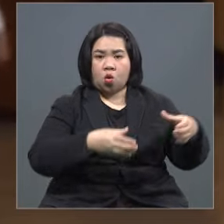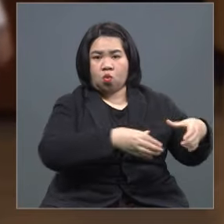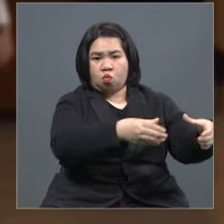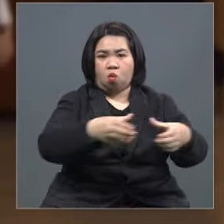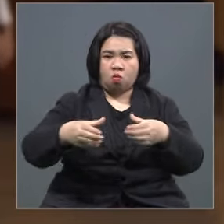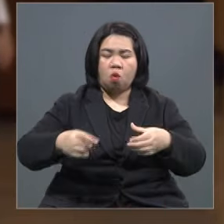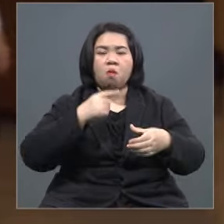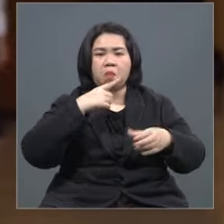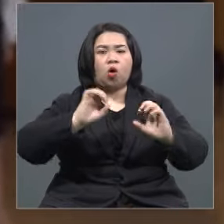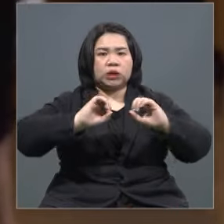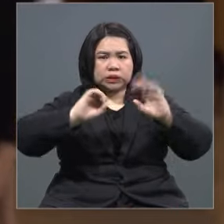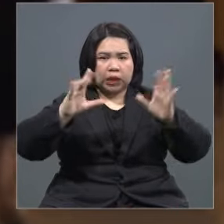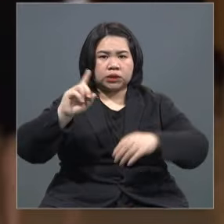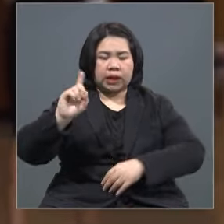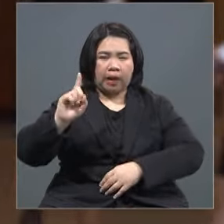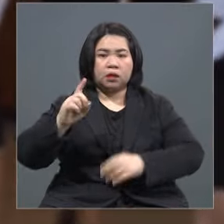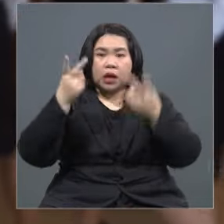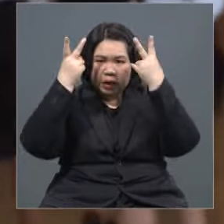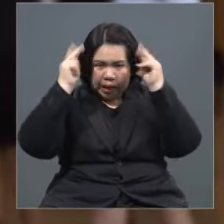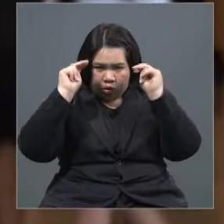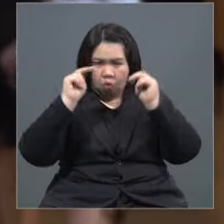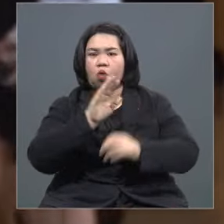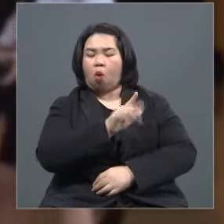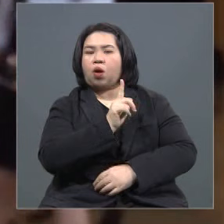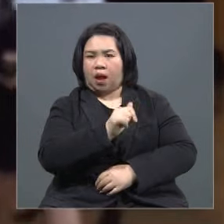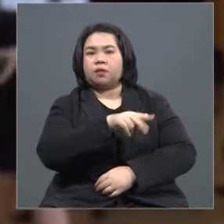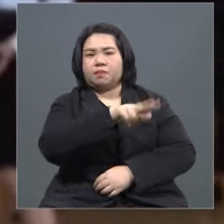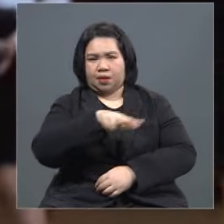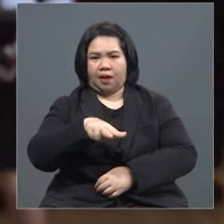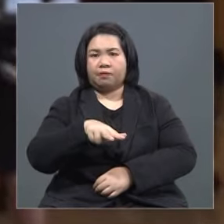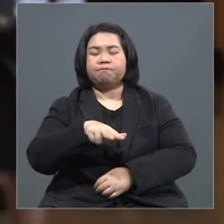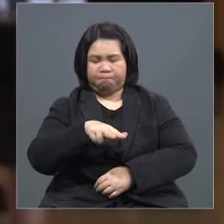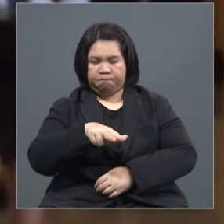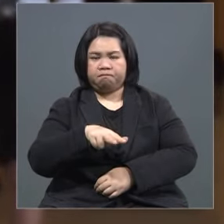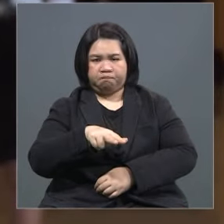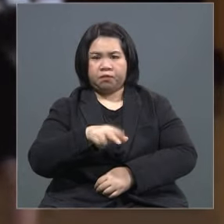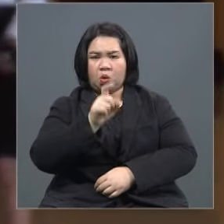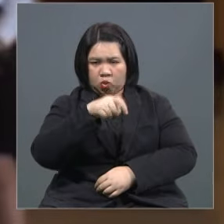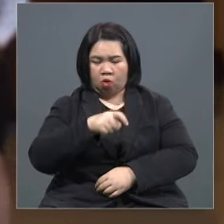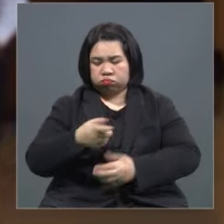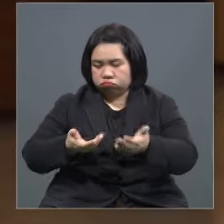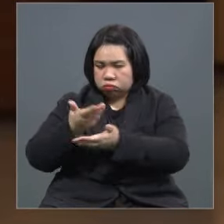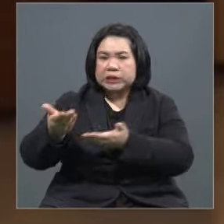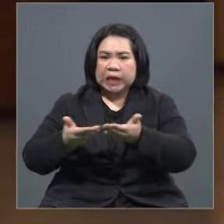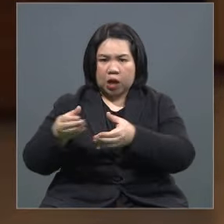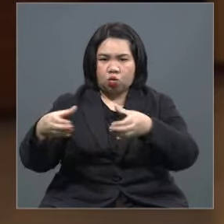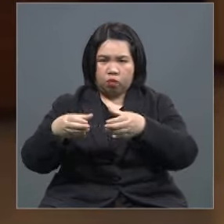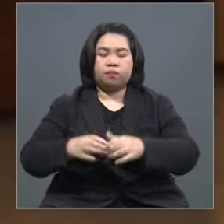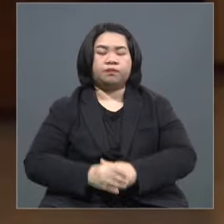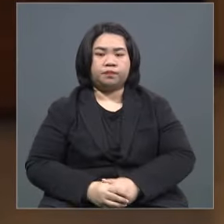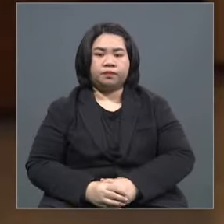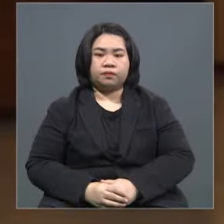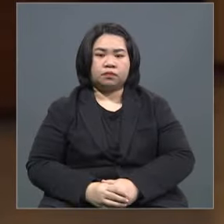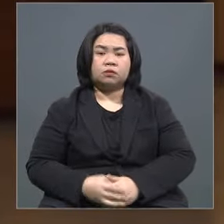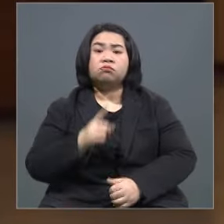มติชัดเป็นเอกฉันท์ว่าให้นายกมาจากพรรคเพื่อไทยนะครับเพราะนั้นพรรคเพื่อไทยก็ต้องนำเรื่องนี้กลับไปหารือกัน เมื่อวานนี้เห็น